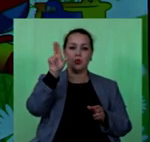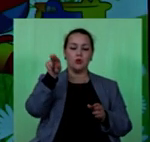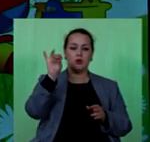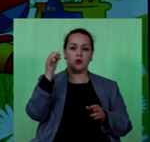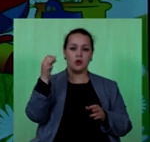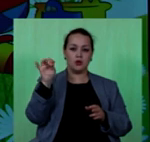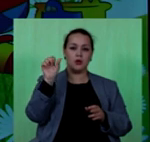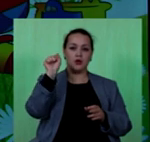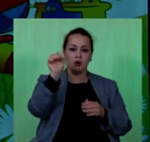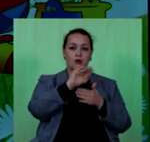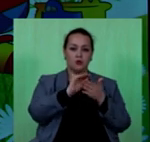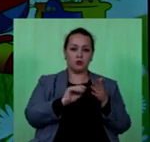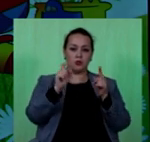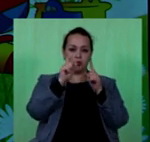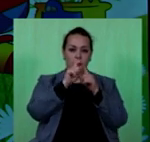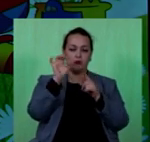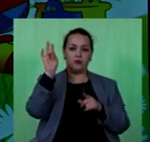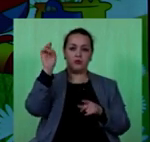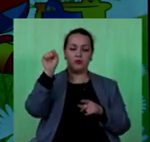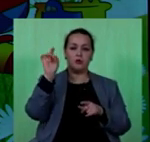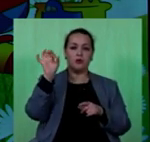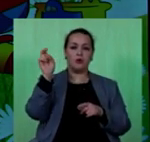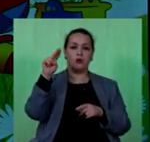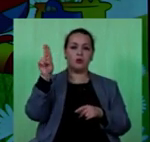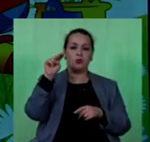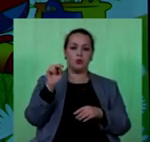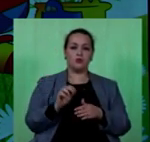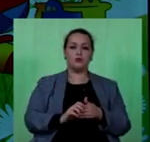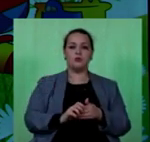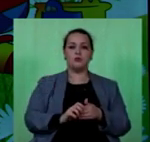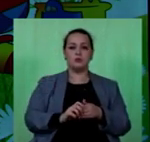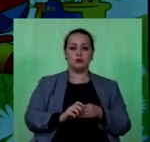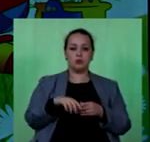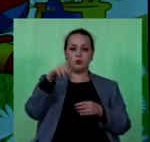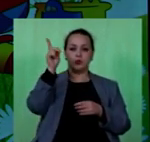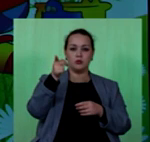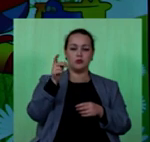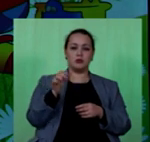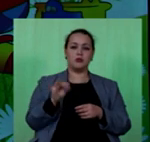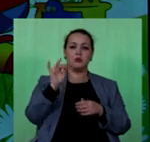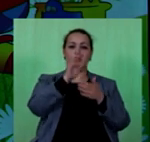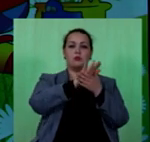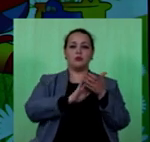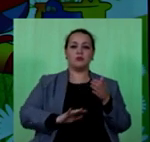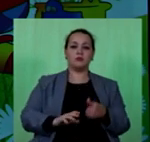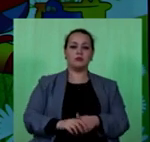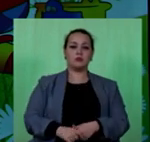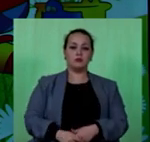записали слова народ поставили ударение и продолжаем